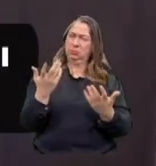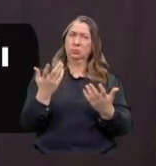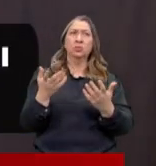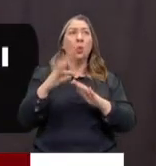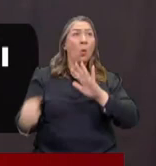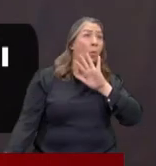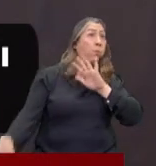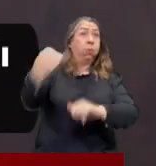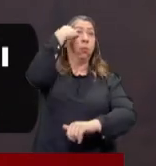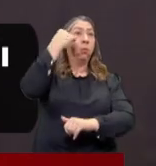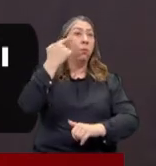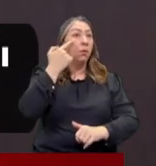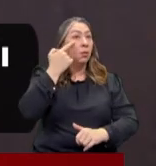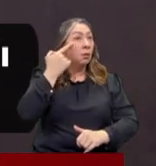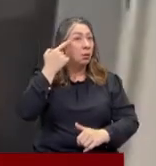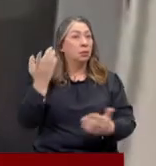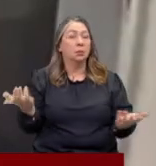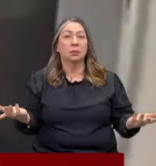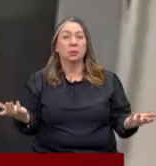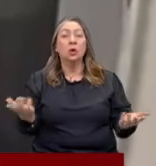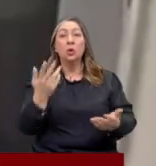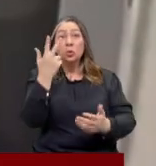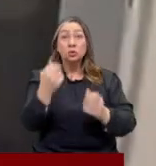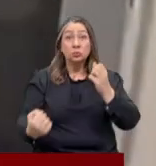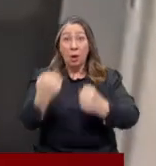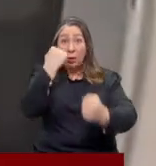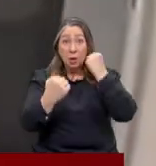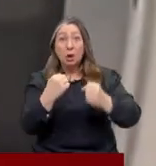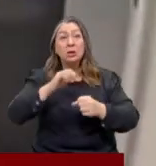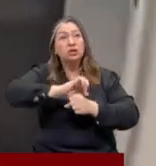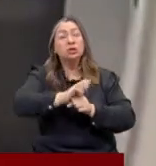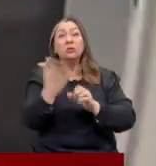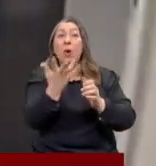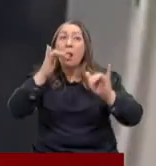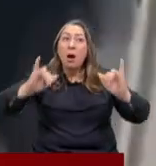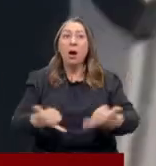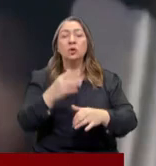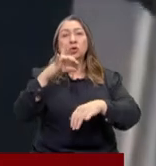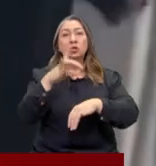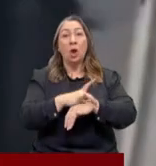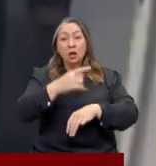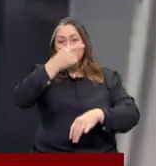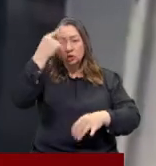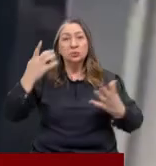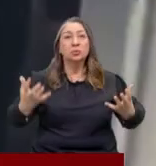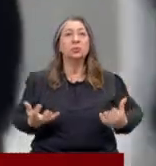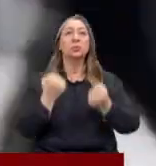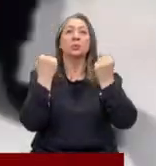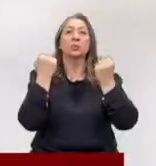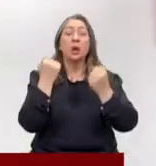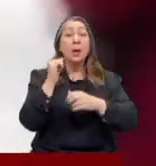Arkasından yumruk salladı. Suratıma yumruk vurdu. Üç saldırıda da şiddetin dozu çok yüksekti. Doktorlar şans eseri hayatta